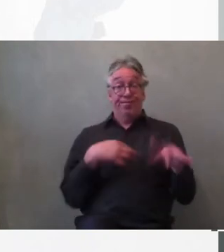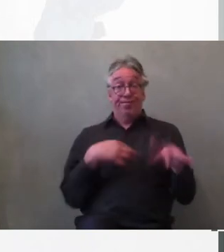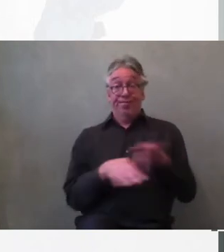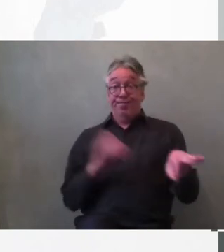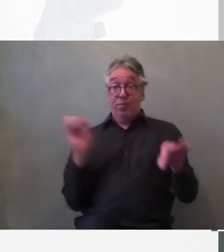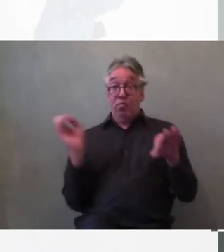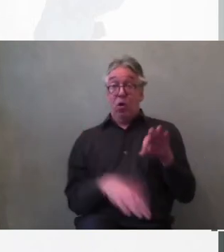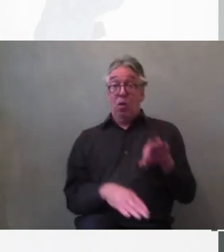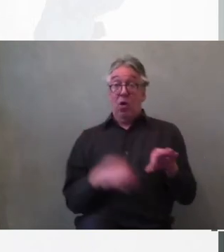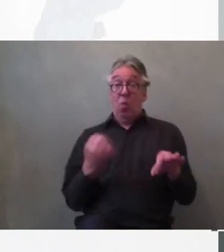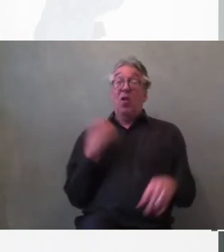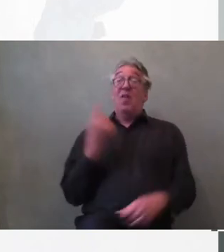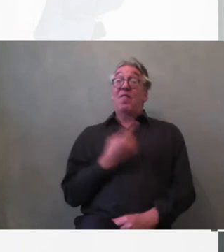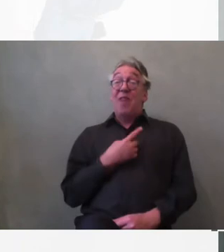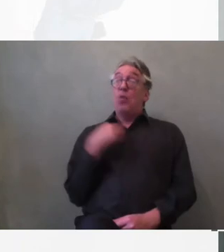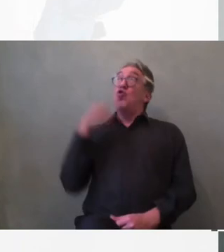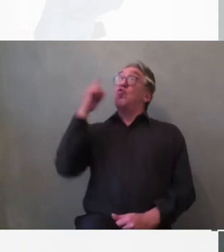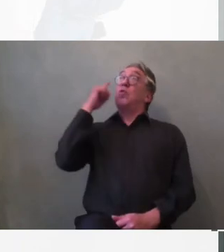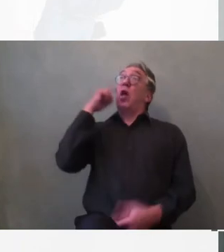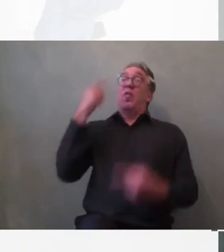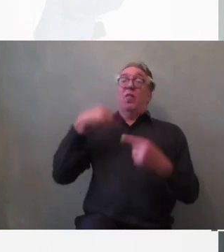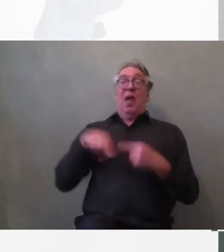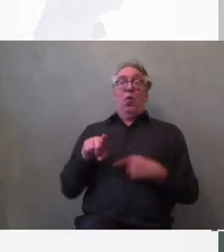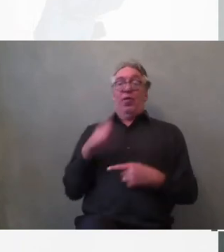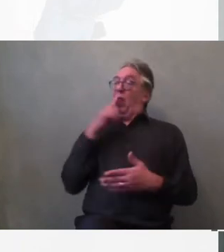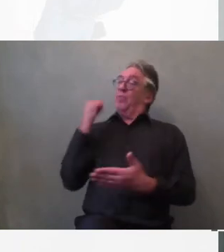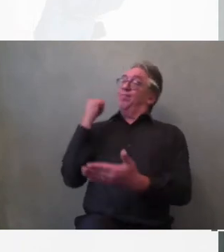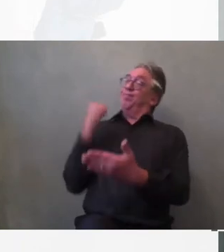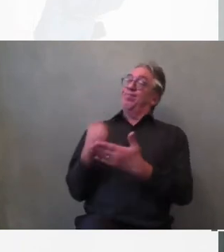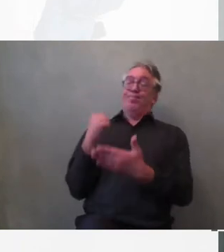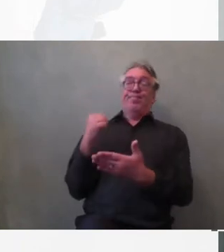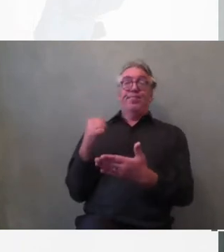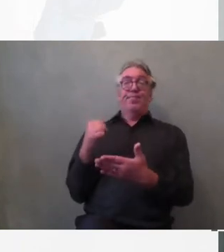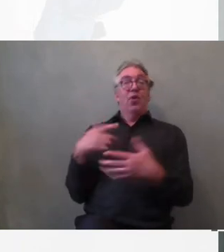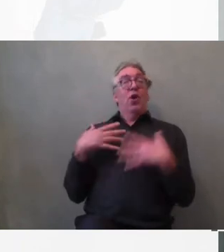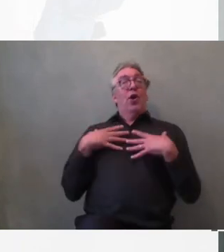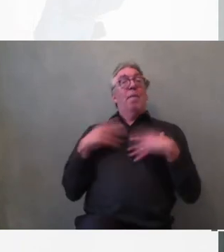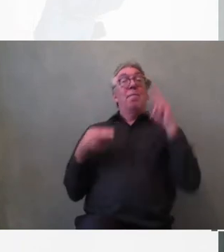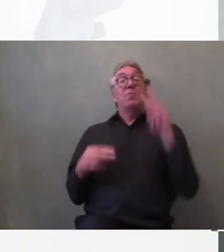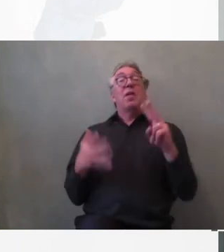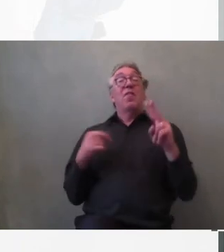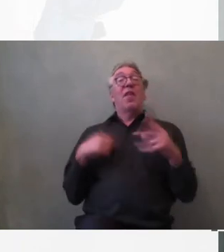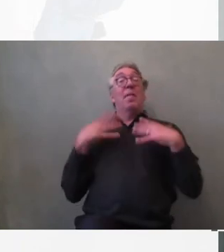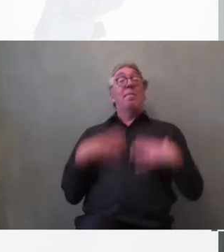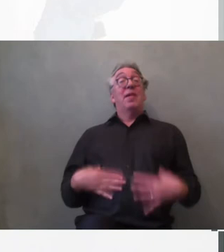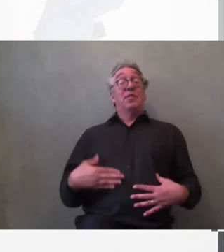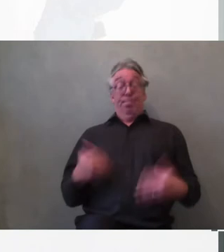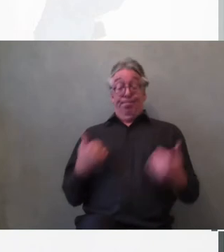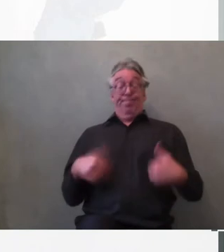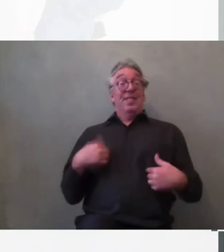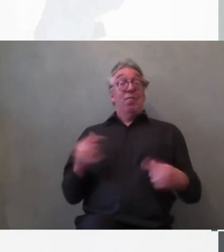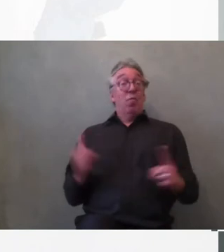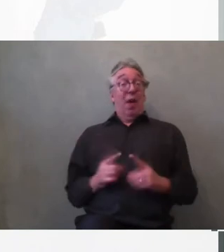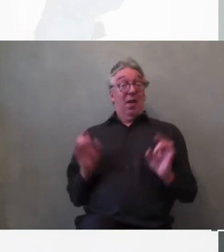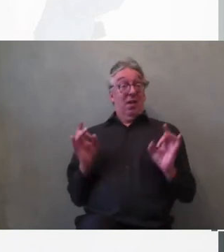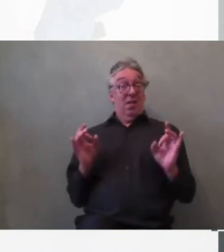vanuit een able-bodied perspectief. Oftewel een perspectief van mensen zonder beperkingen. Terwijl het is